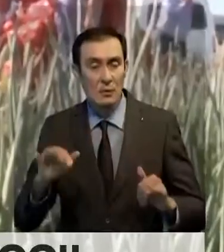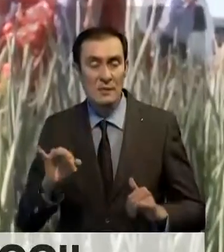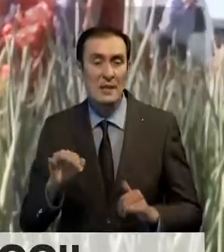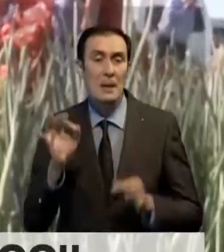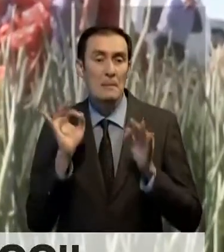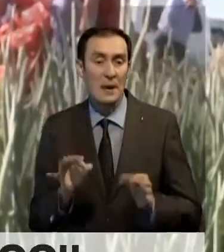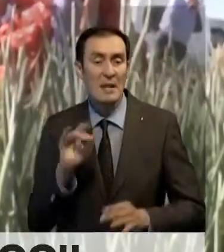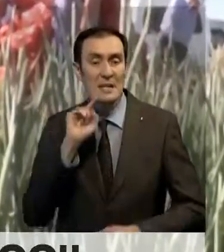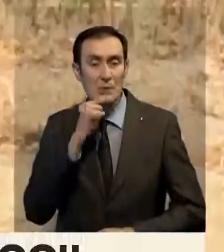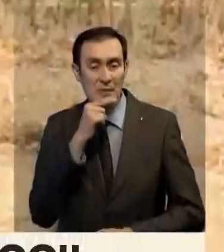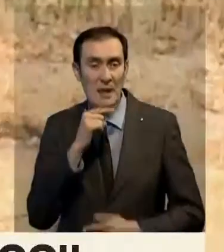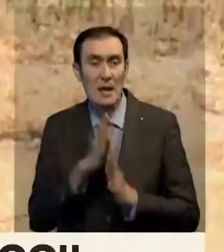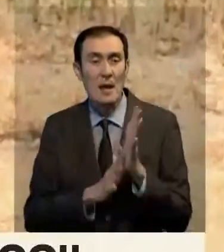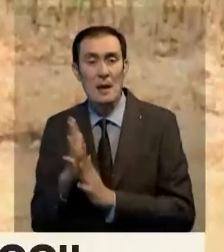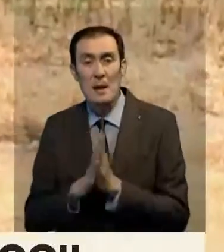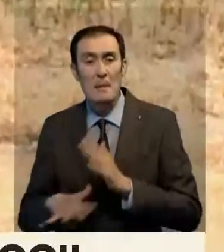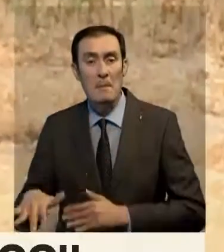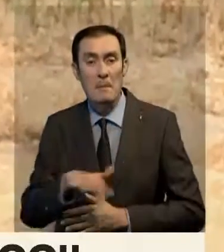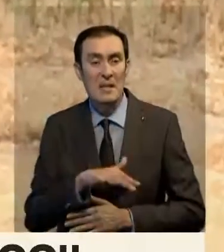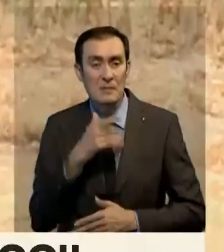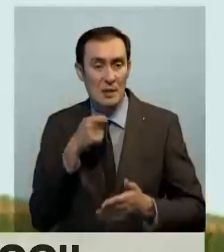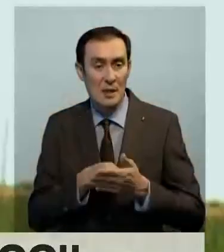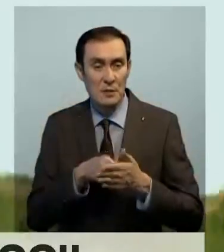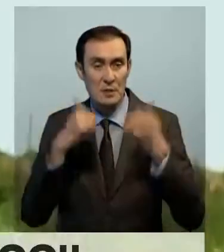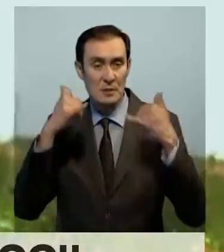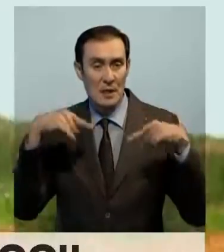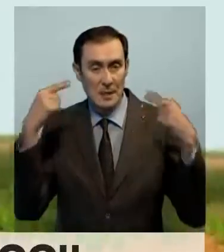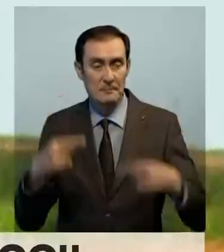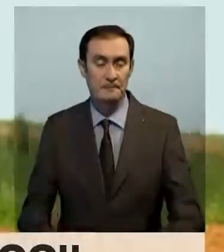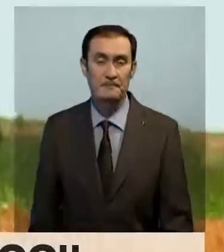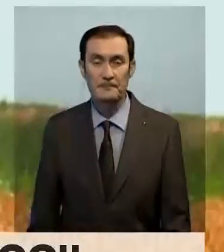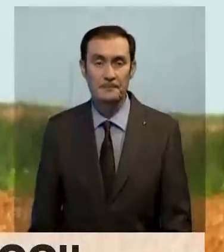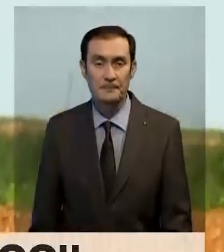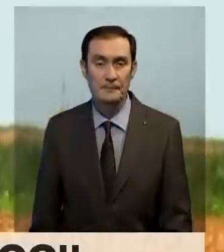и рациональное использование пастбищ. Ботагоз Базарбаева, Жамбылская область, Хабар 24.